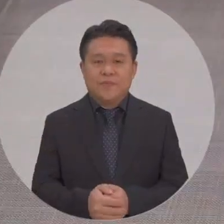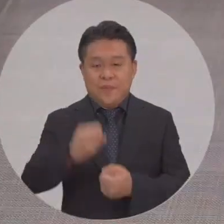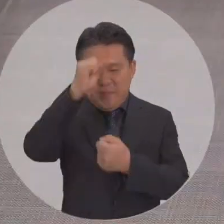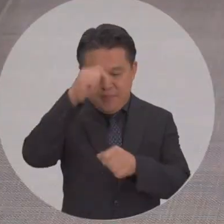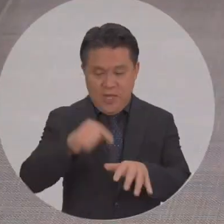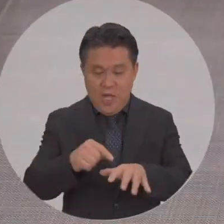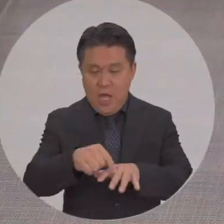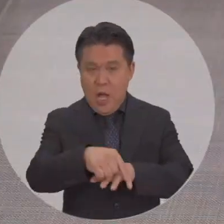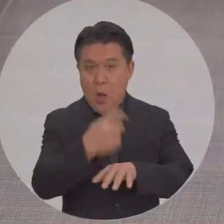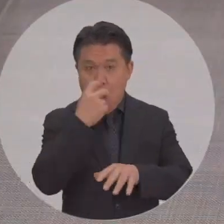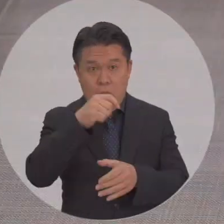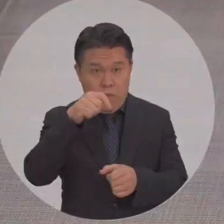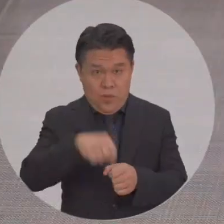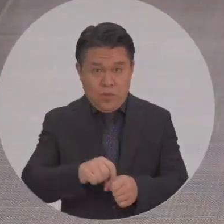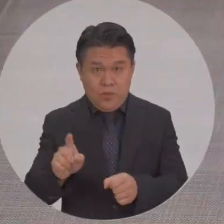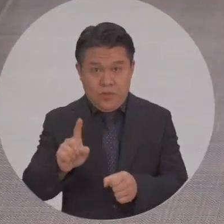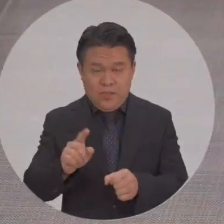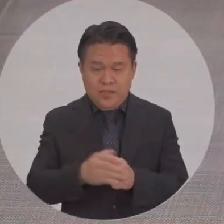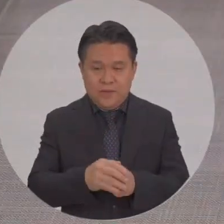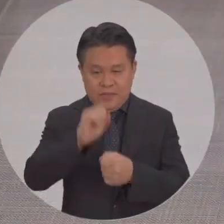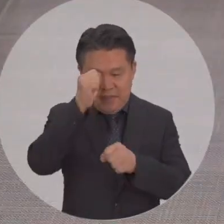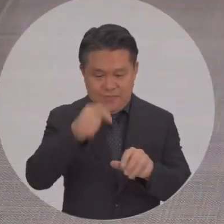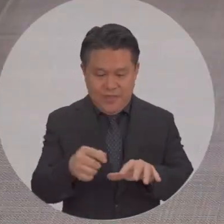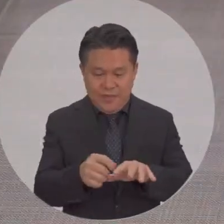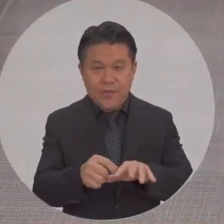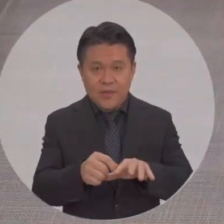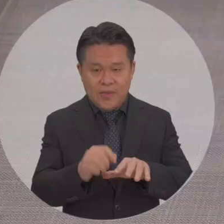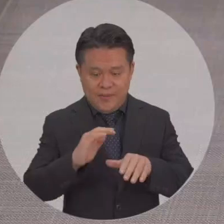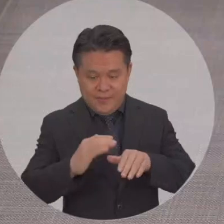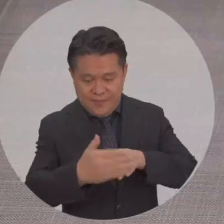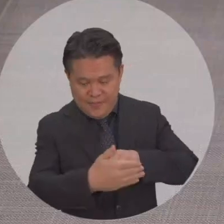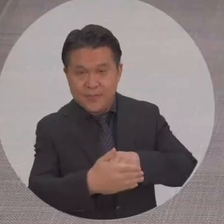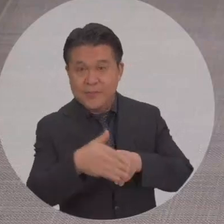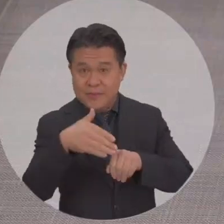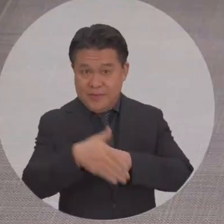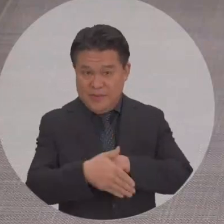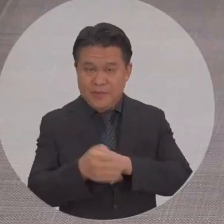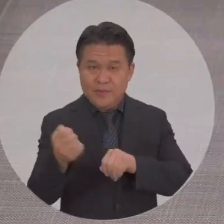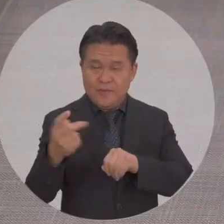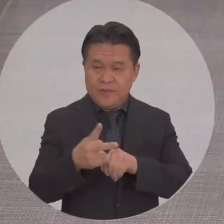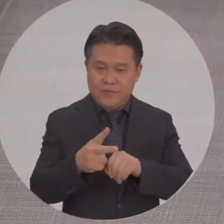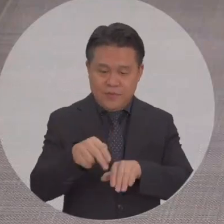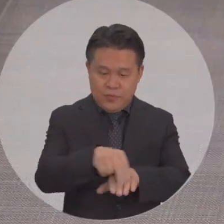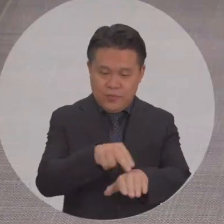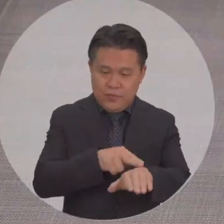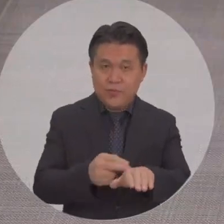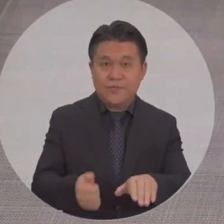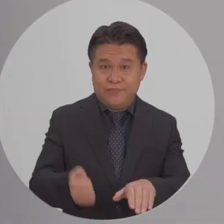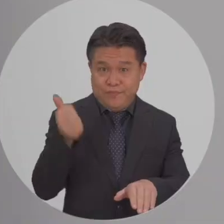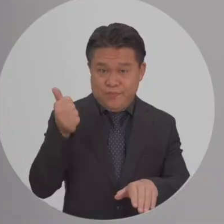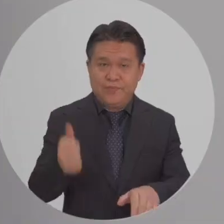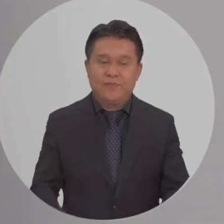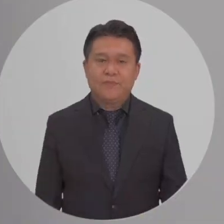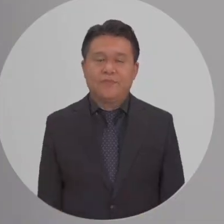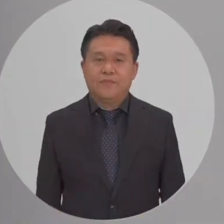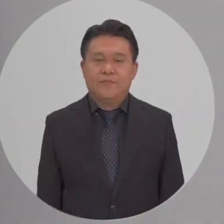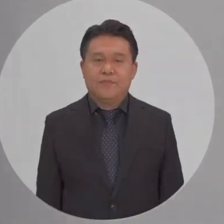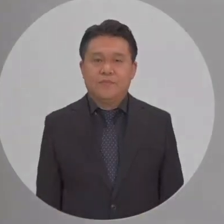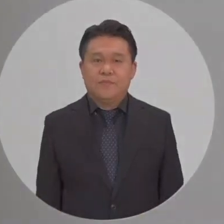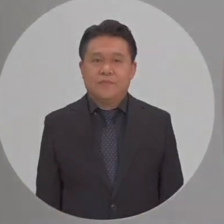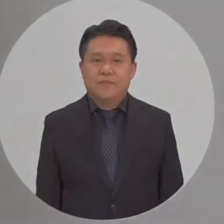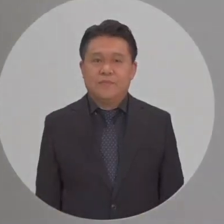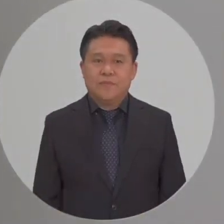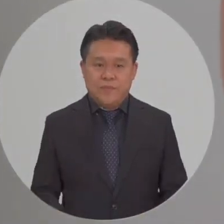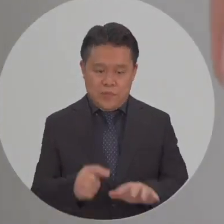발가락 보호를 위해 신발 앞이 뚫려 있지 않은 단정한 단화 혹은 운동화를 신습니다.